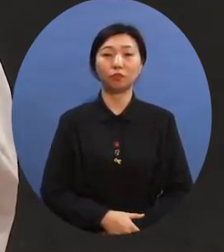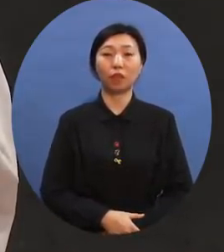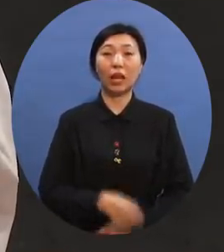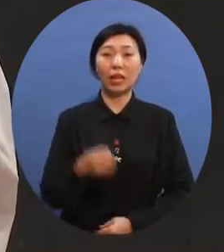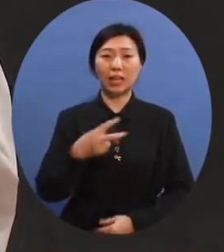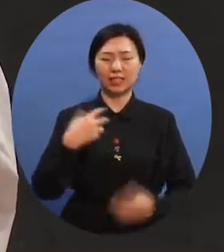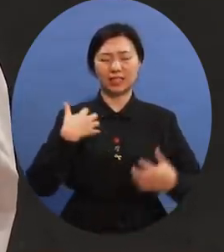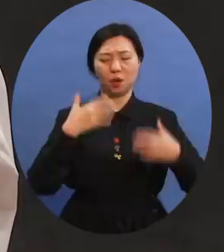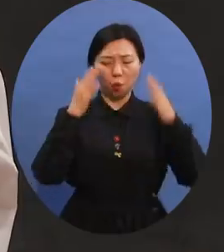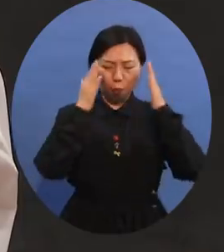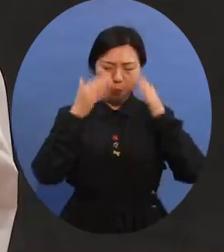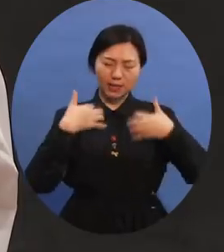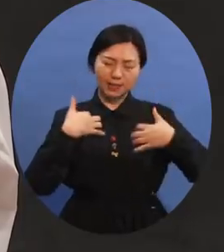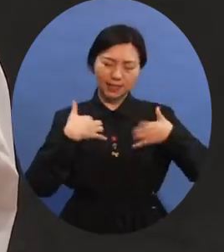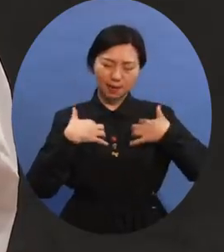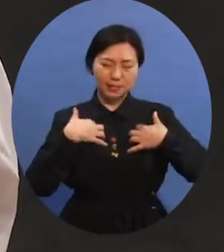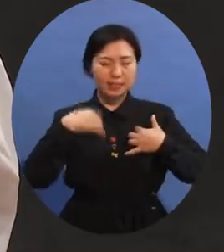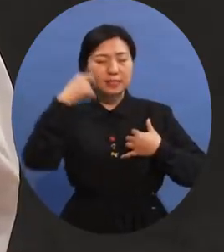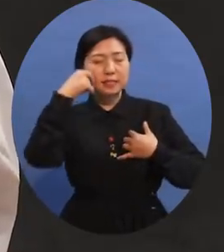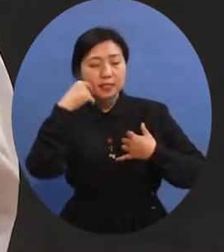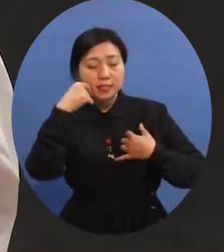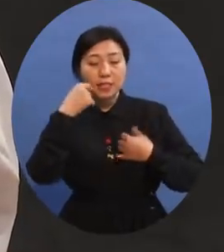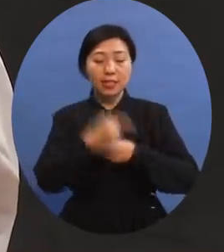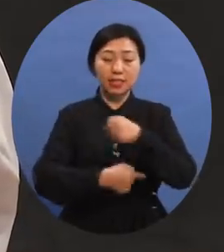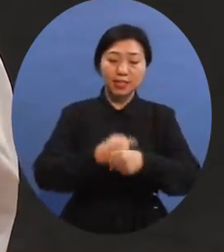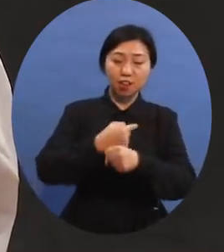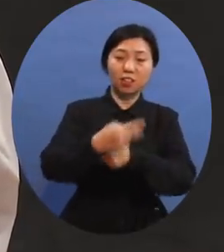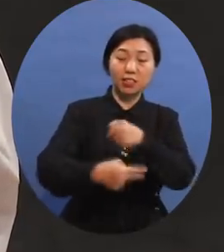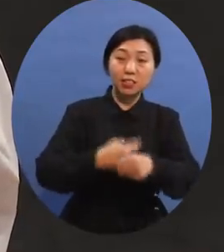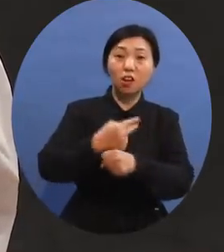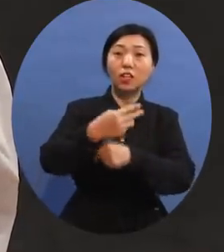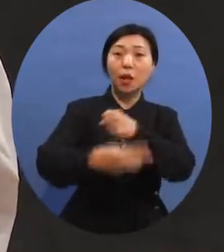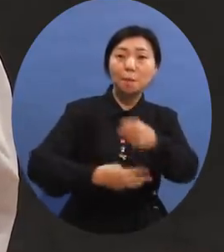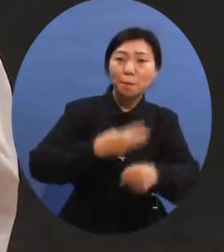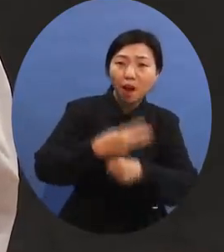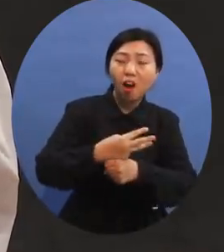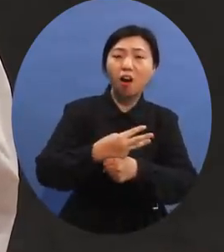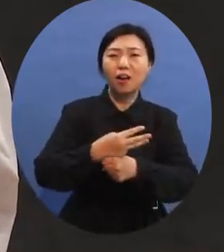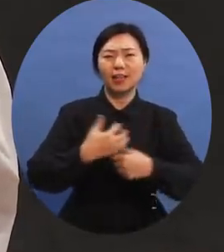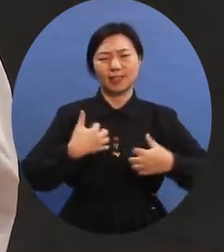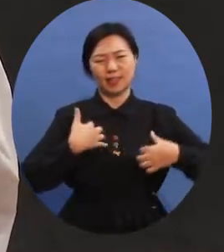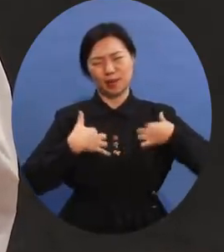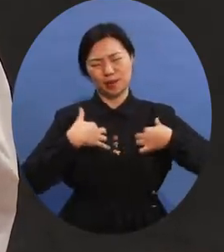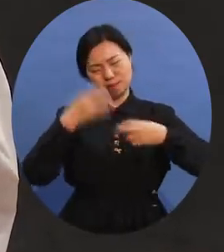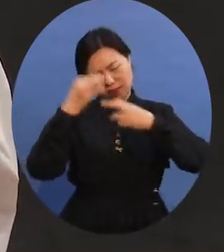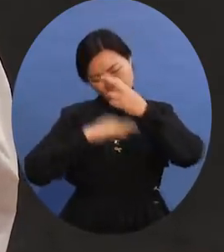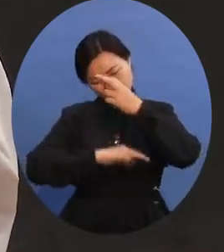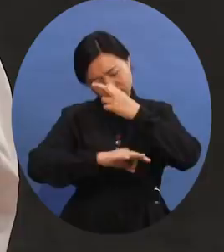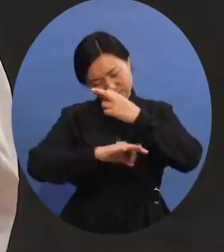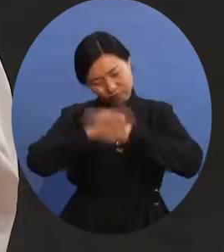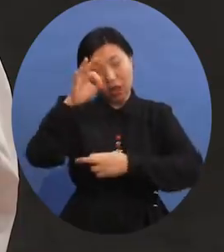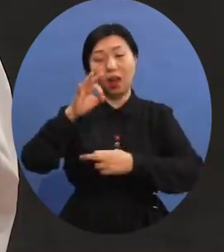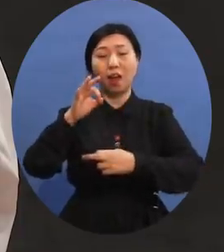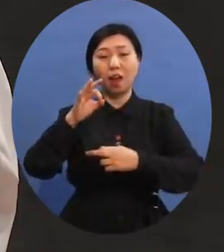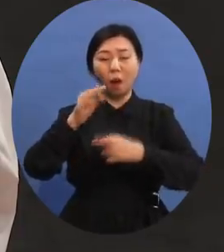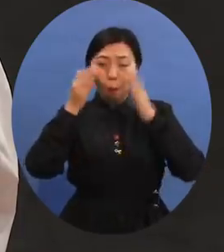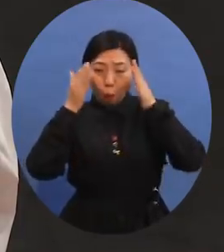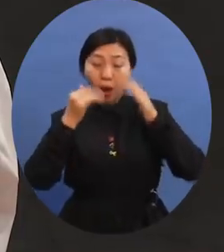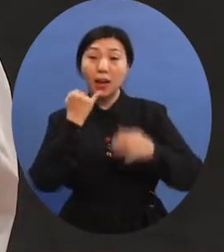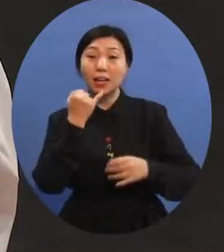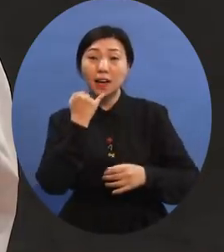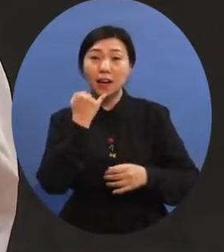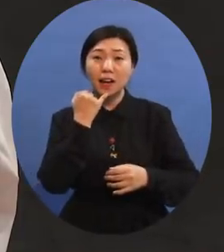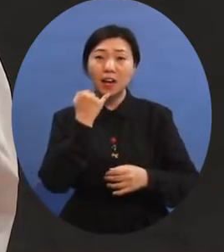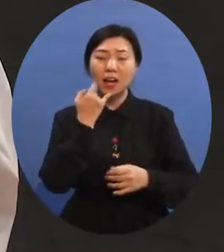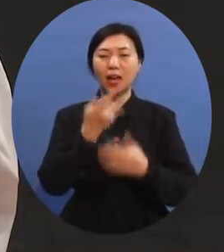자기가 다시 공부에 재미를 붙이든지 그래서 뭐 1년 하든 2년 하든 3년 하든 재미없지. 재밌는 거는 뭐 밤새도록 해도 괜찮잖아.